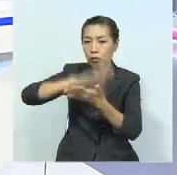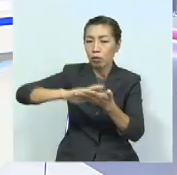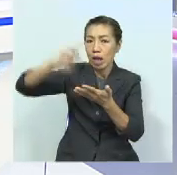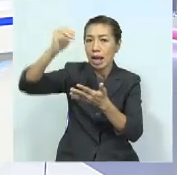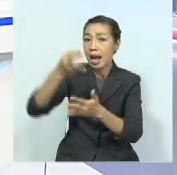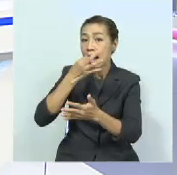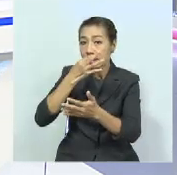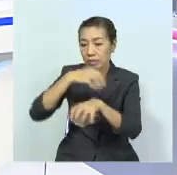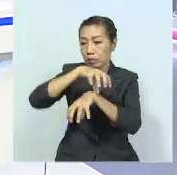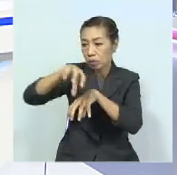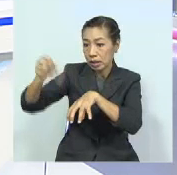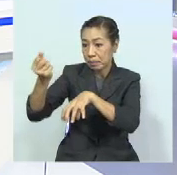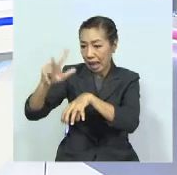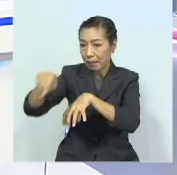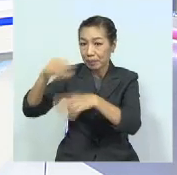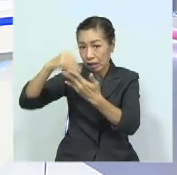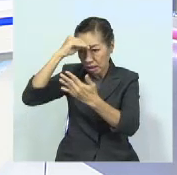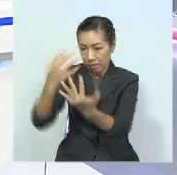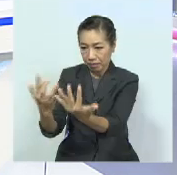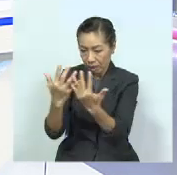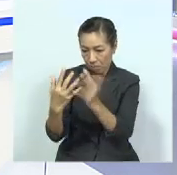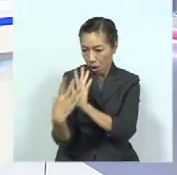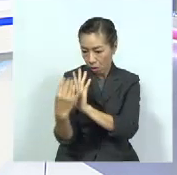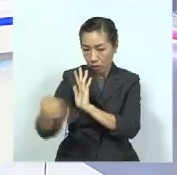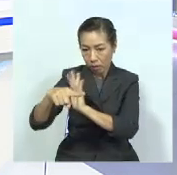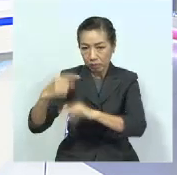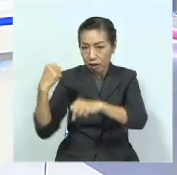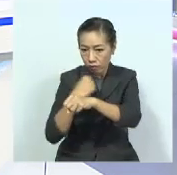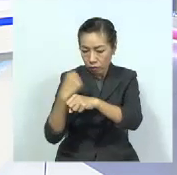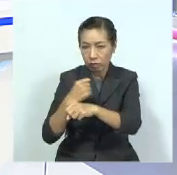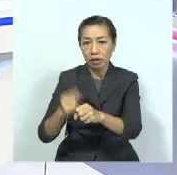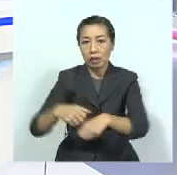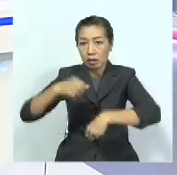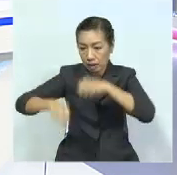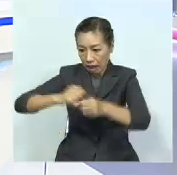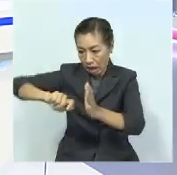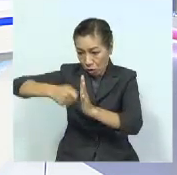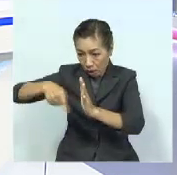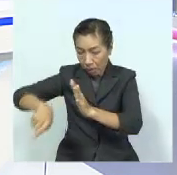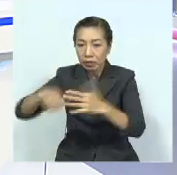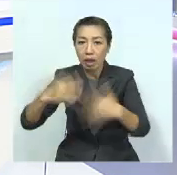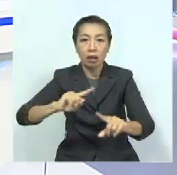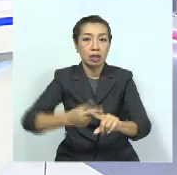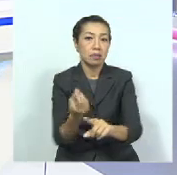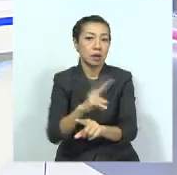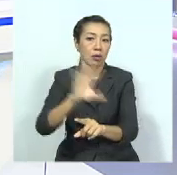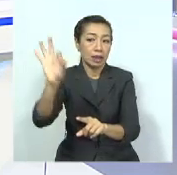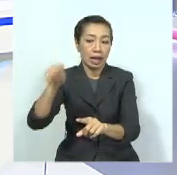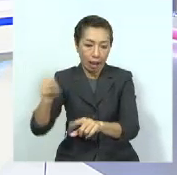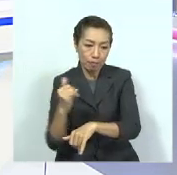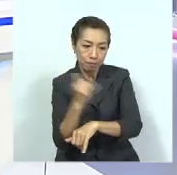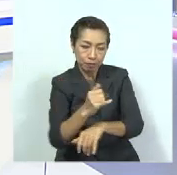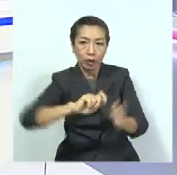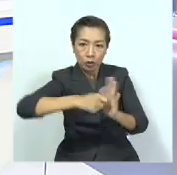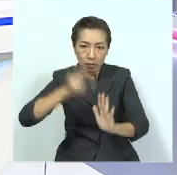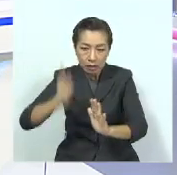ด้วยกันเข้าร่วมฝึกอบรมทักษะการซ่อมบำรุงจักรยานเพื่อเตรียมความพร้อมให้บริการในวันที่9ธันวาคมนี้ทั้งยังใช้ประก